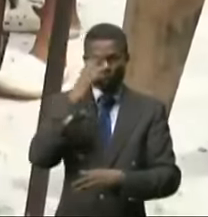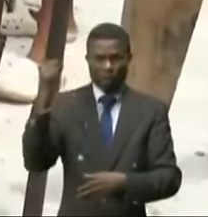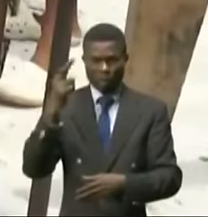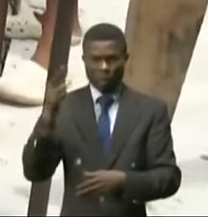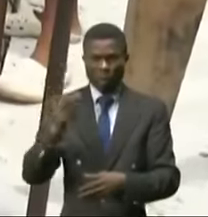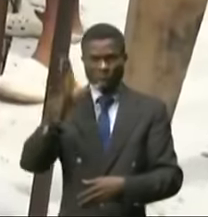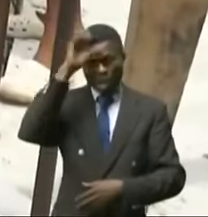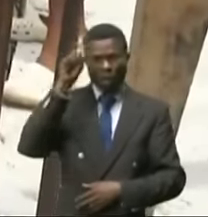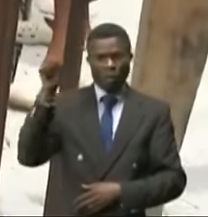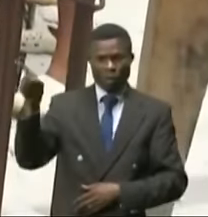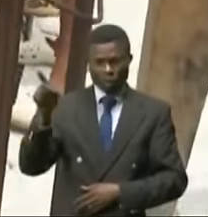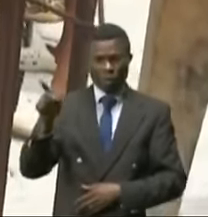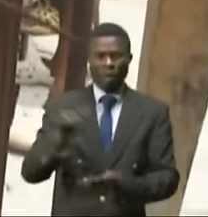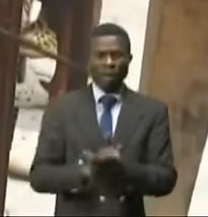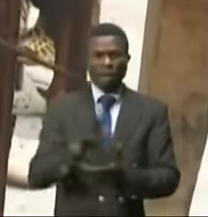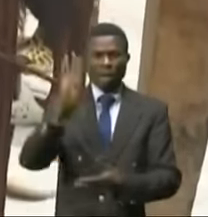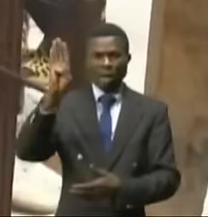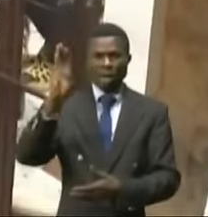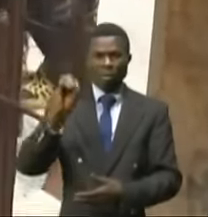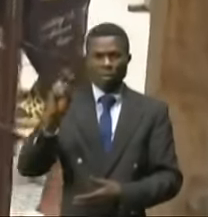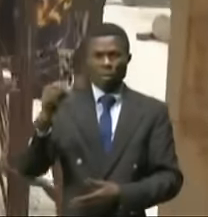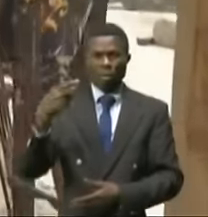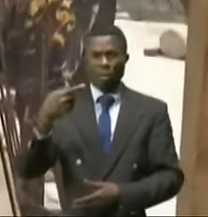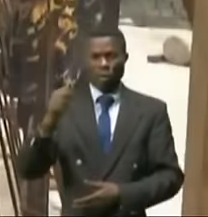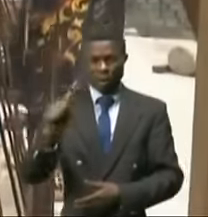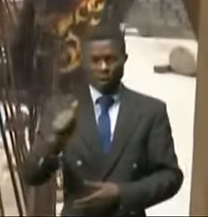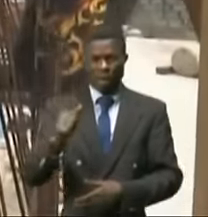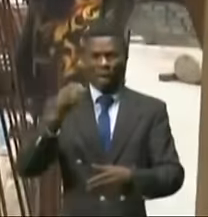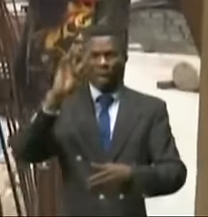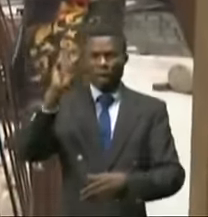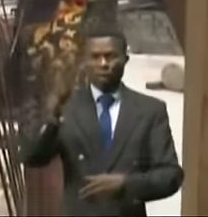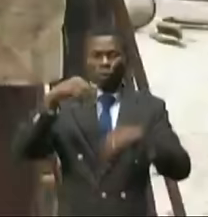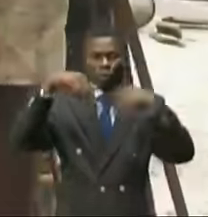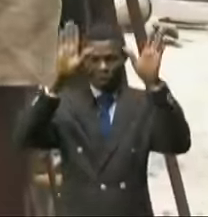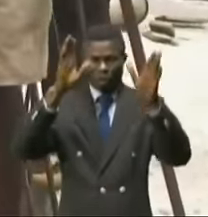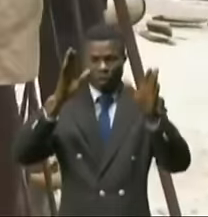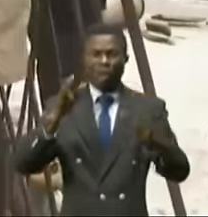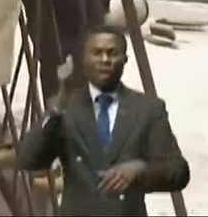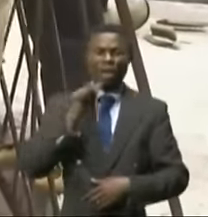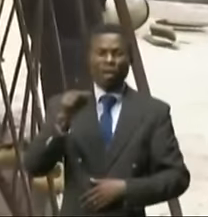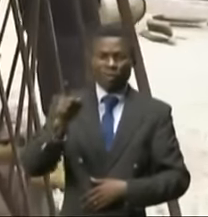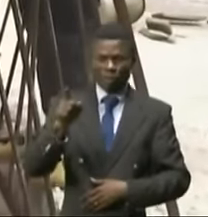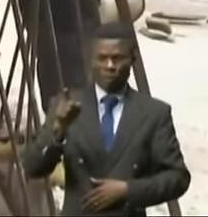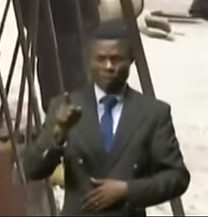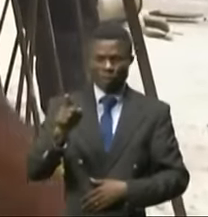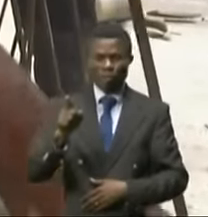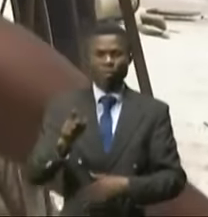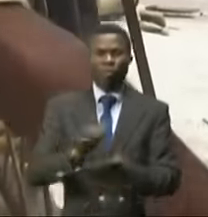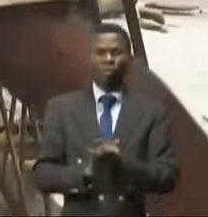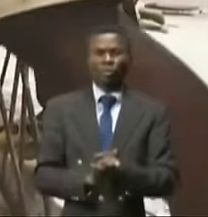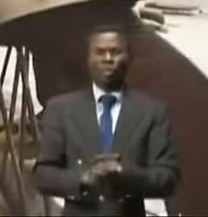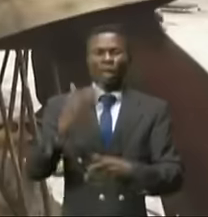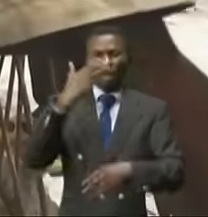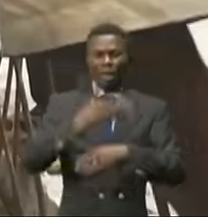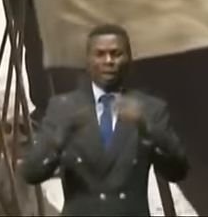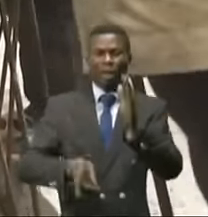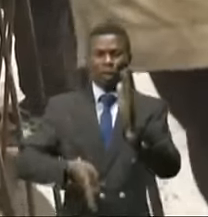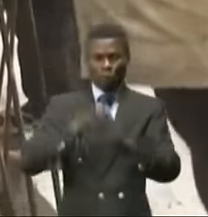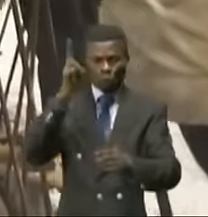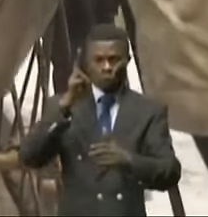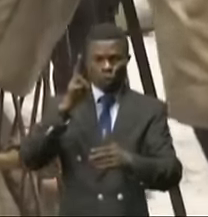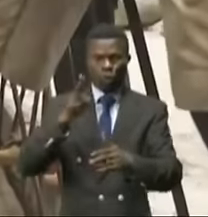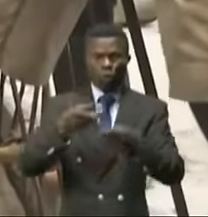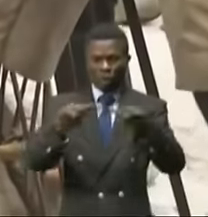Kwilu. Déjà, au niveau des 3e des humanités, José et son équipe ont sorti des terres, 12 salles de classe, dans une